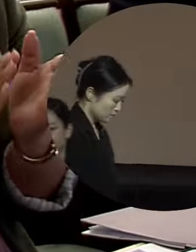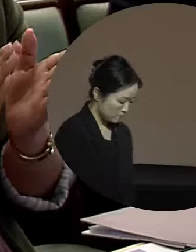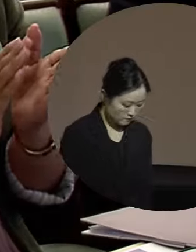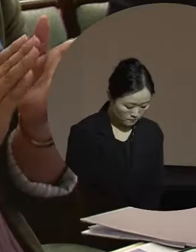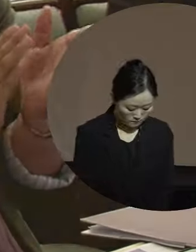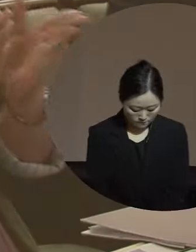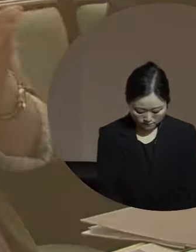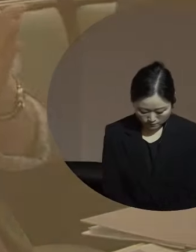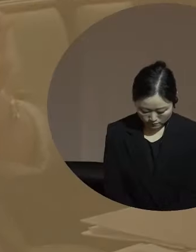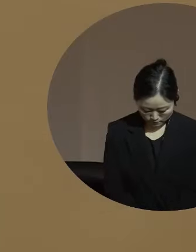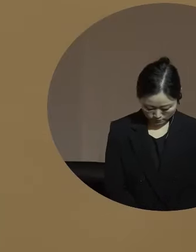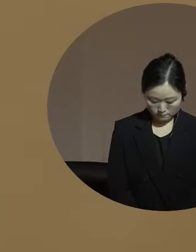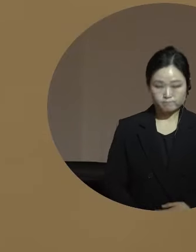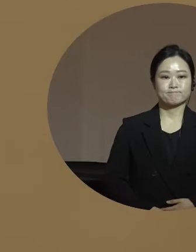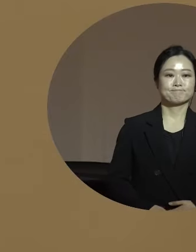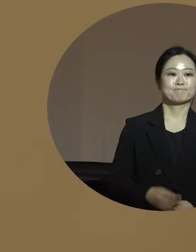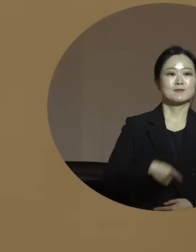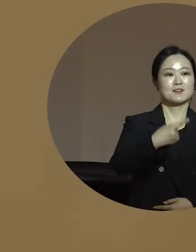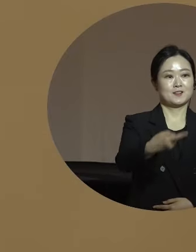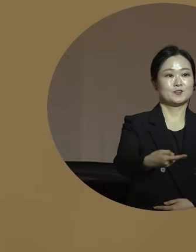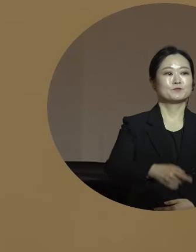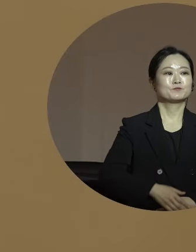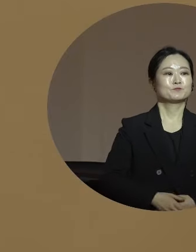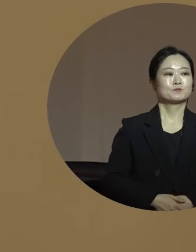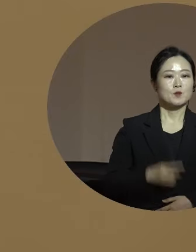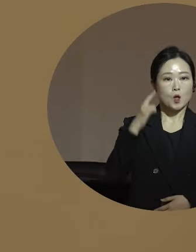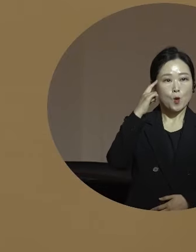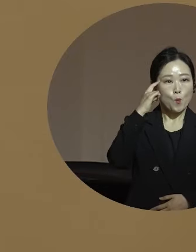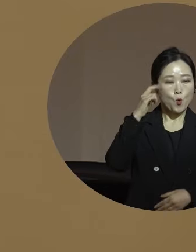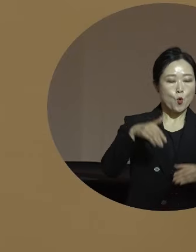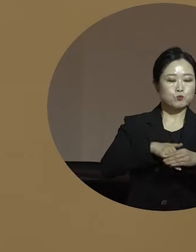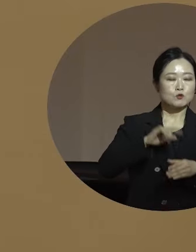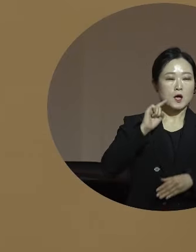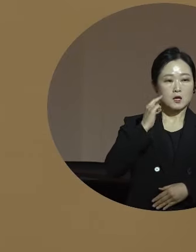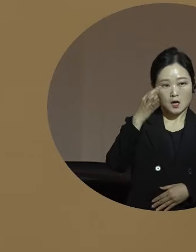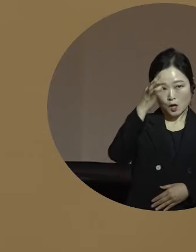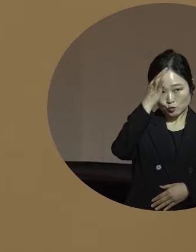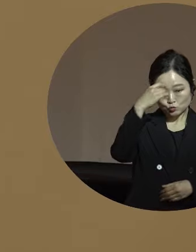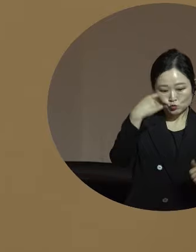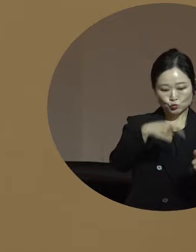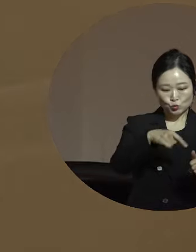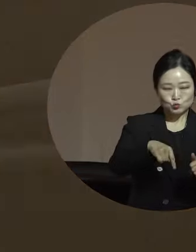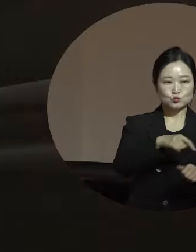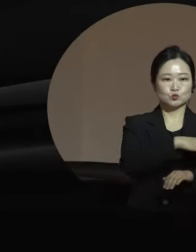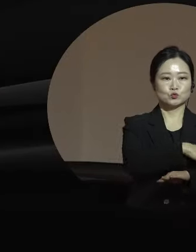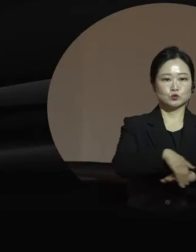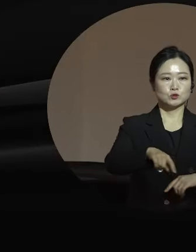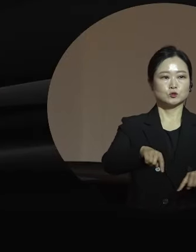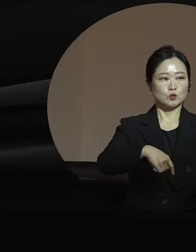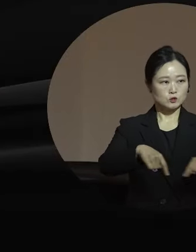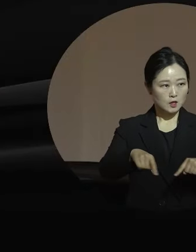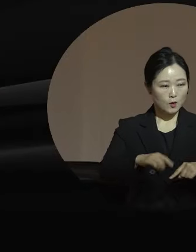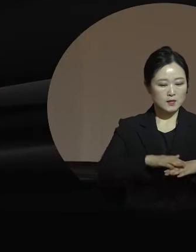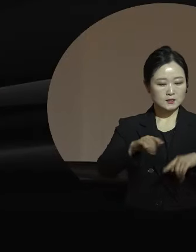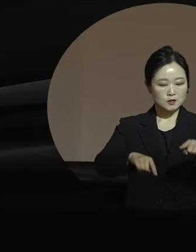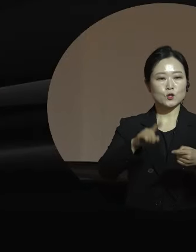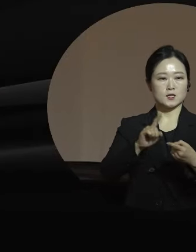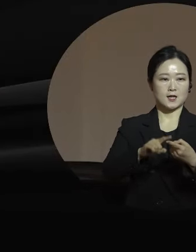네. 다음은 몽골의 문화예술 교육 정책과 실천에 대해 발표를 청해